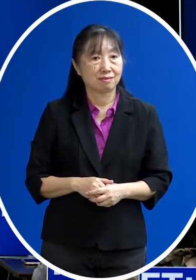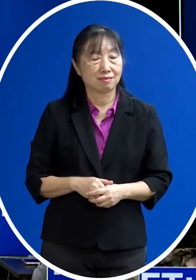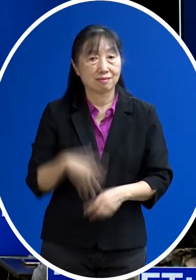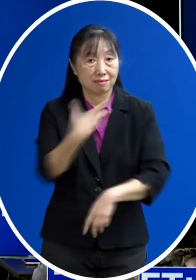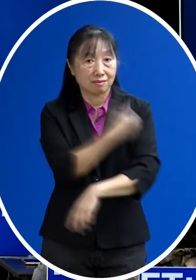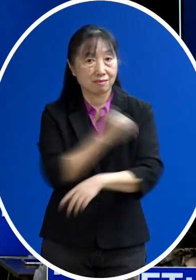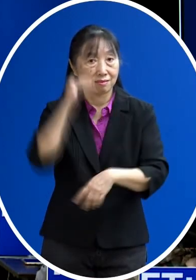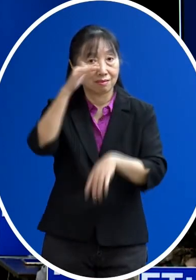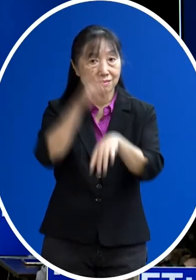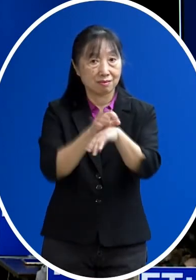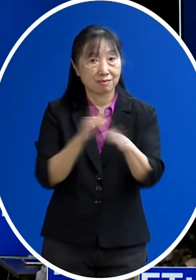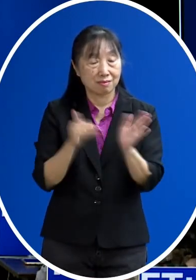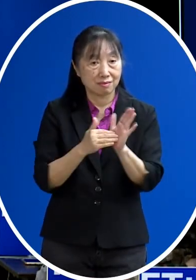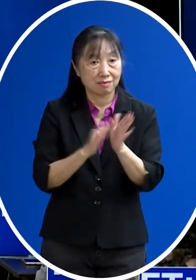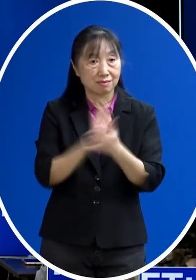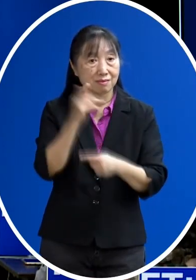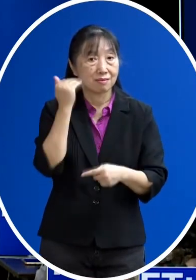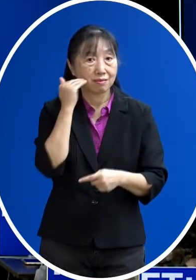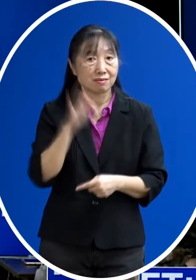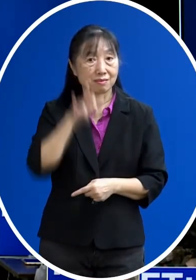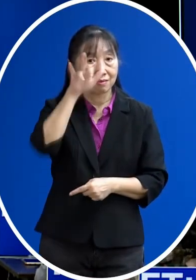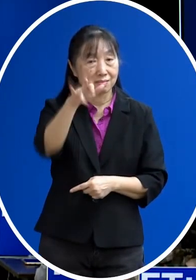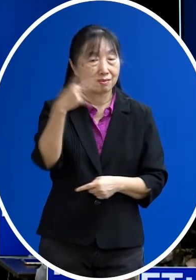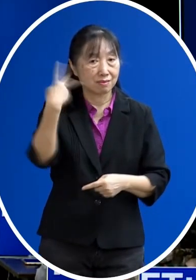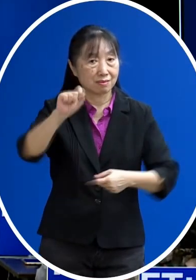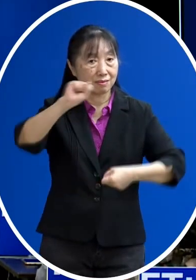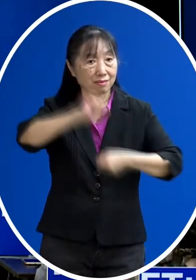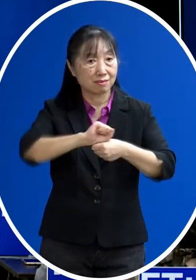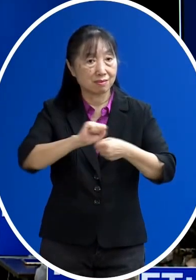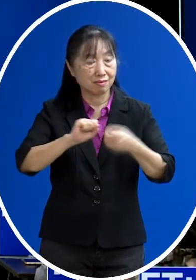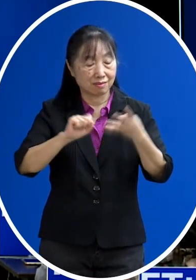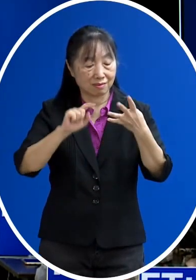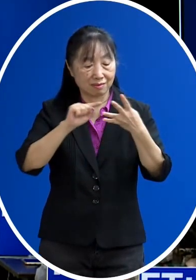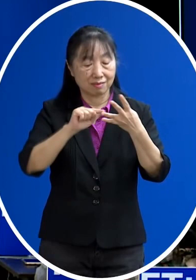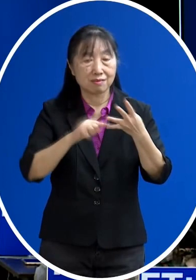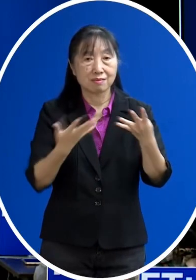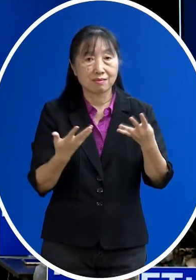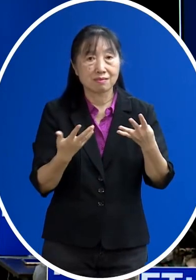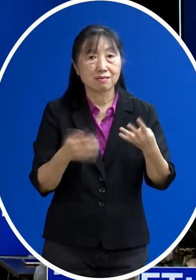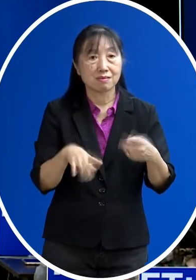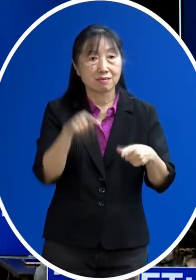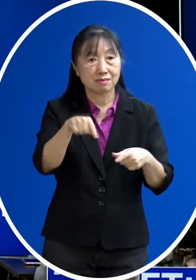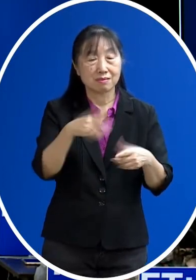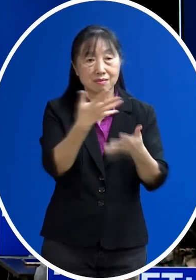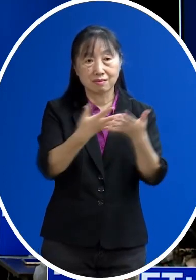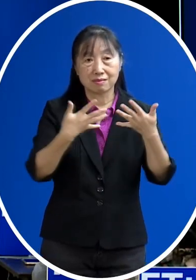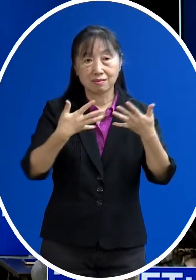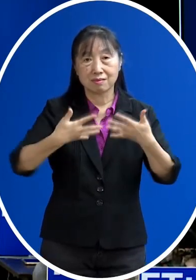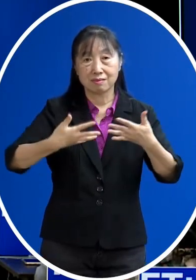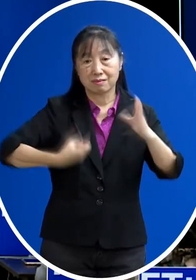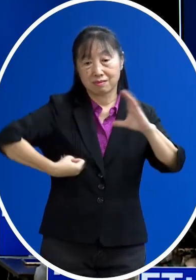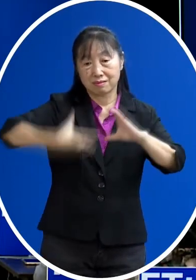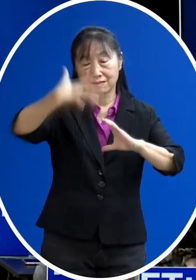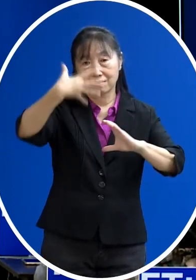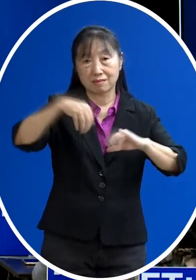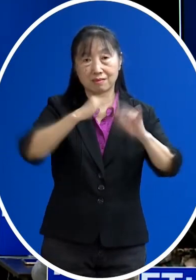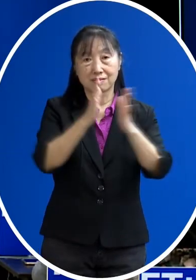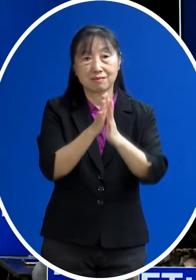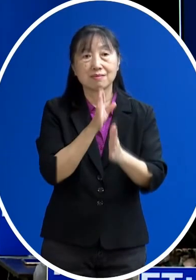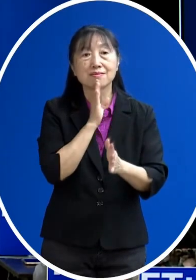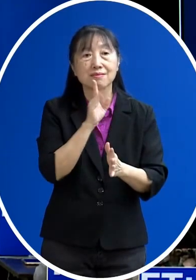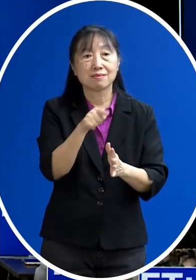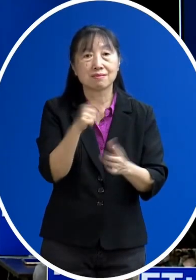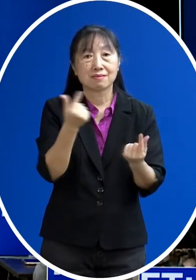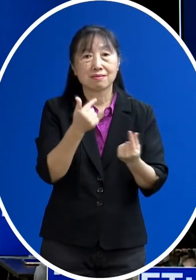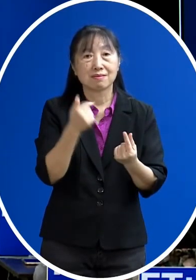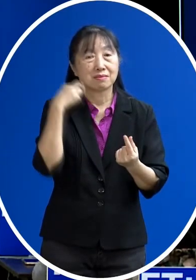打了高端之后要出国的话再加打两剂，这件事情在网络上的声量认为这是等于